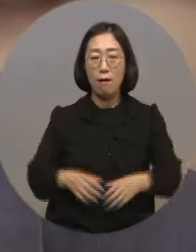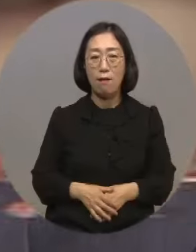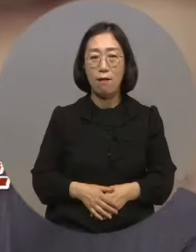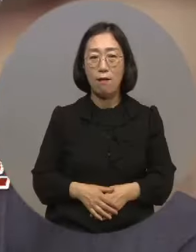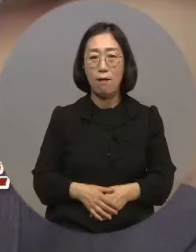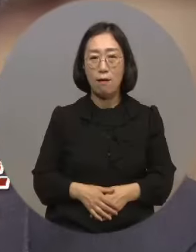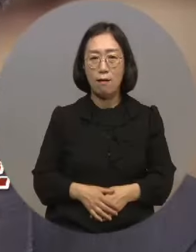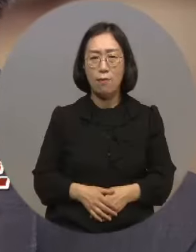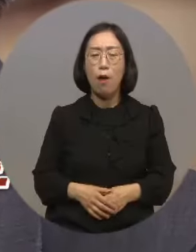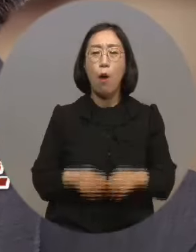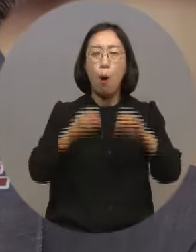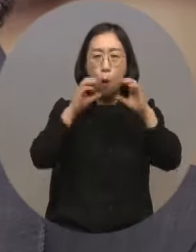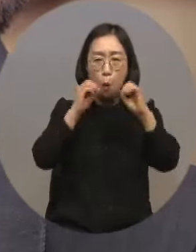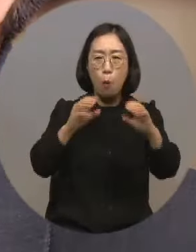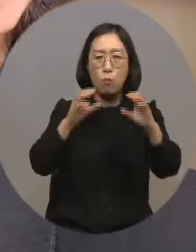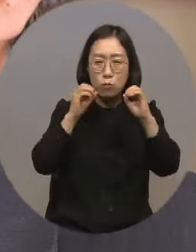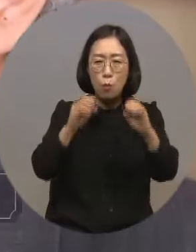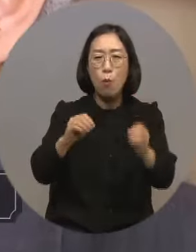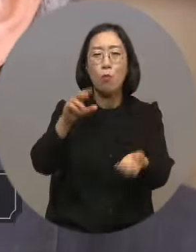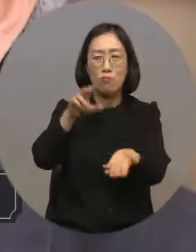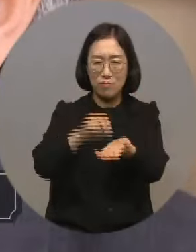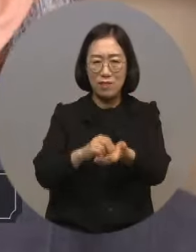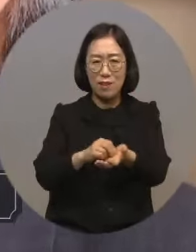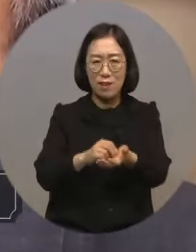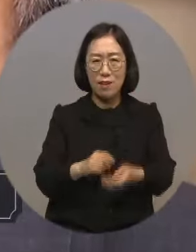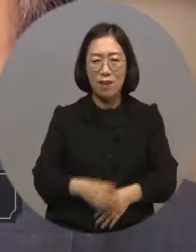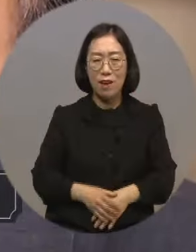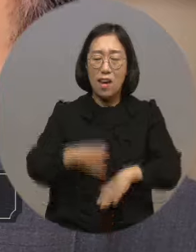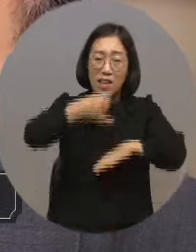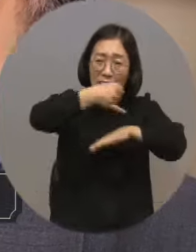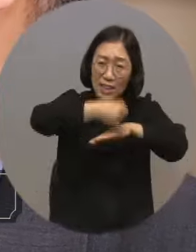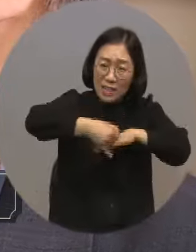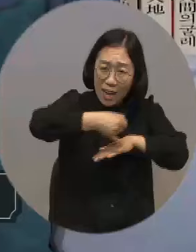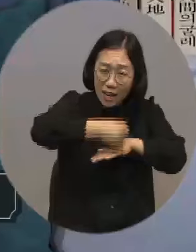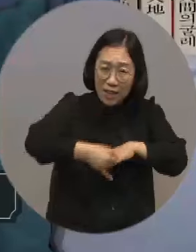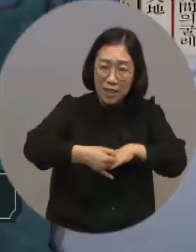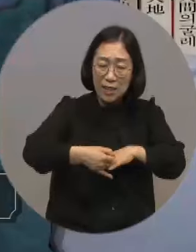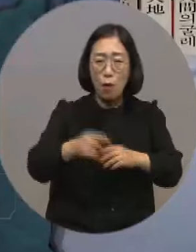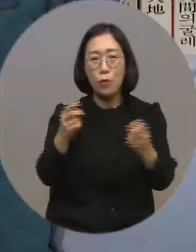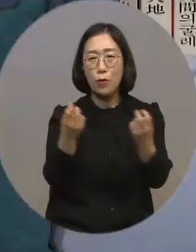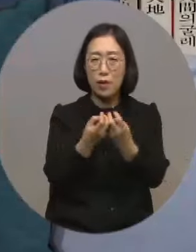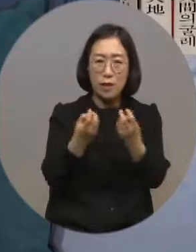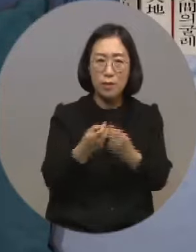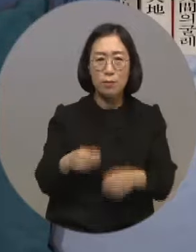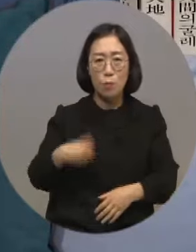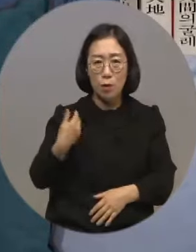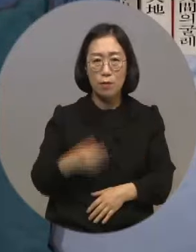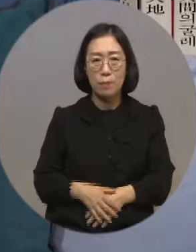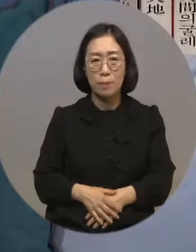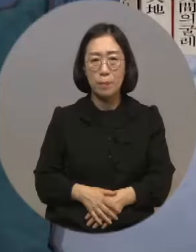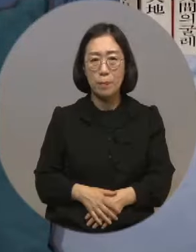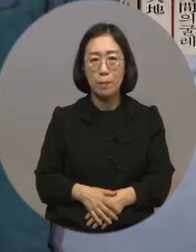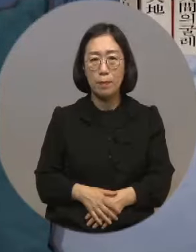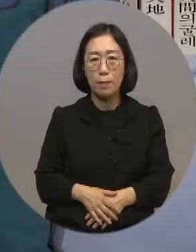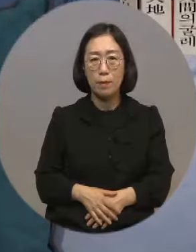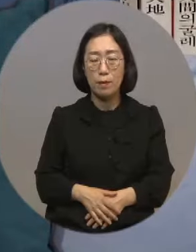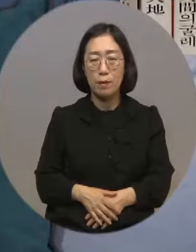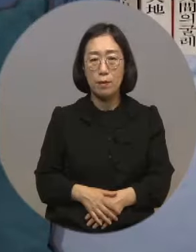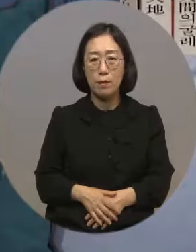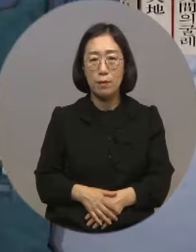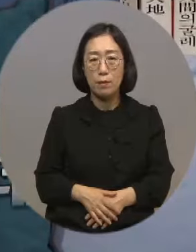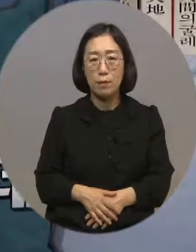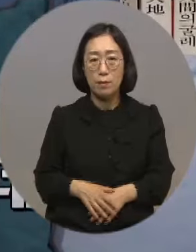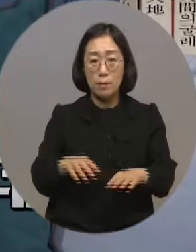게 홍보였어요. 홍보 어떻게 해요? 제품 디자인하고 홍보하는 걸 아니, 어떻게 이거- 할지 이거 몰라가지고. 어떻게 제가 지금 이거 로고도